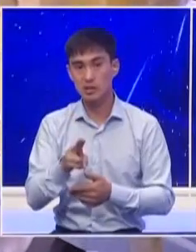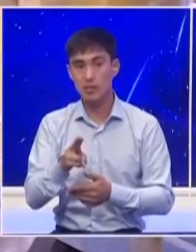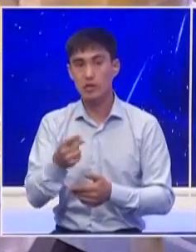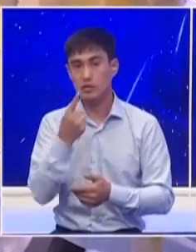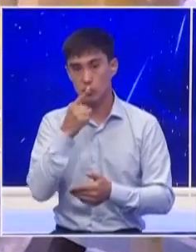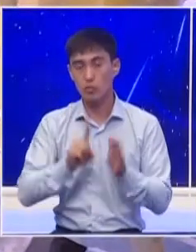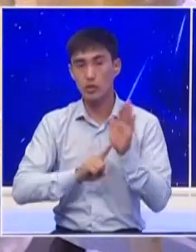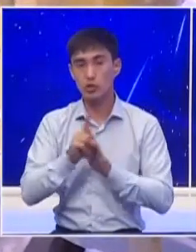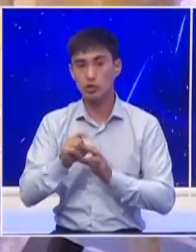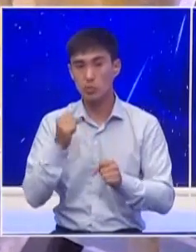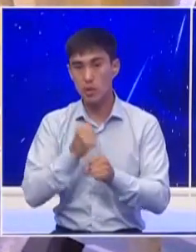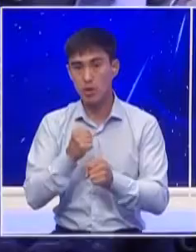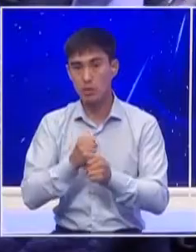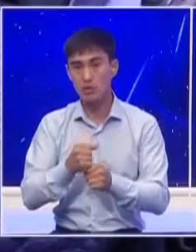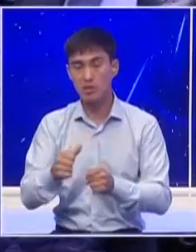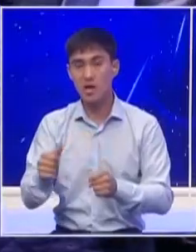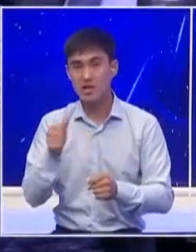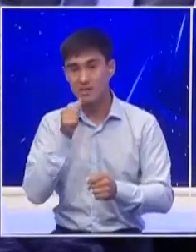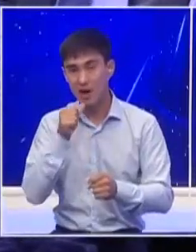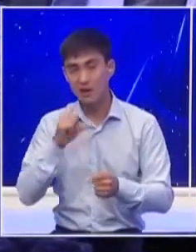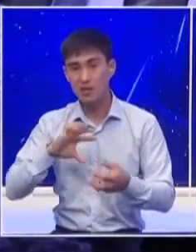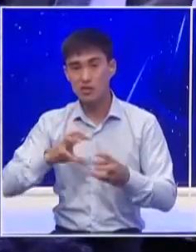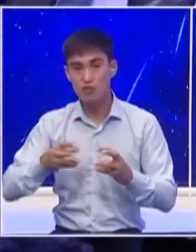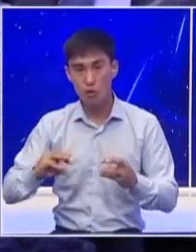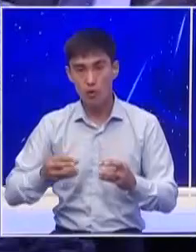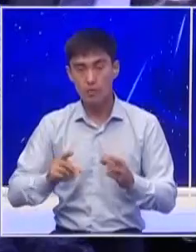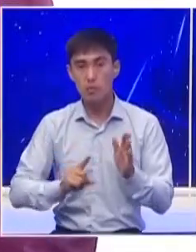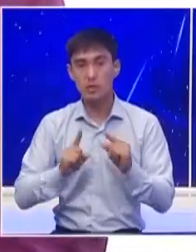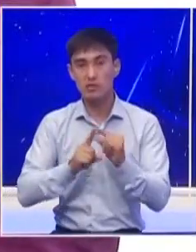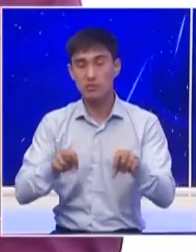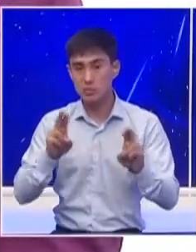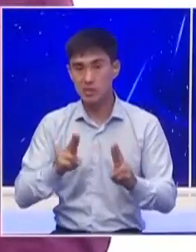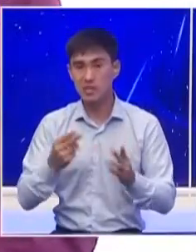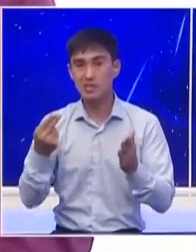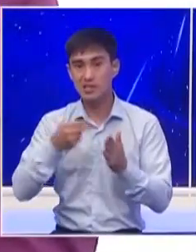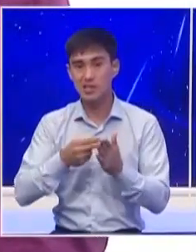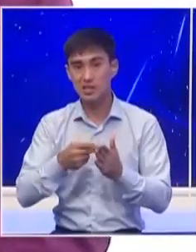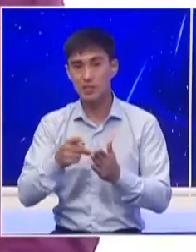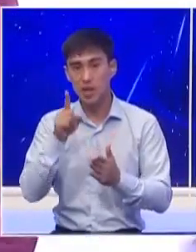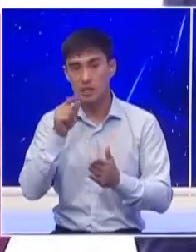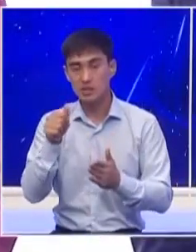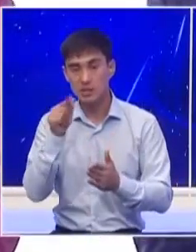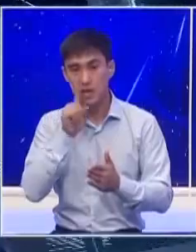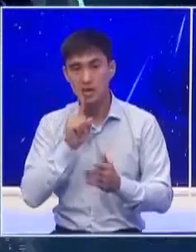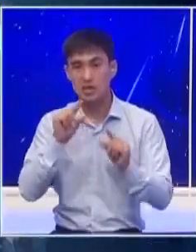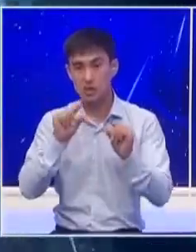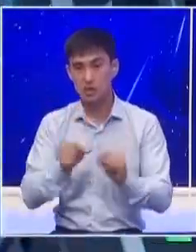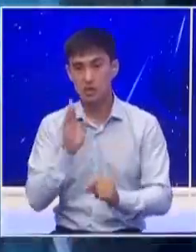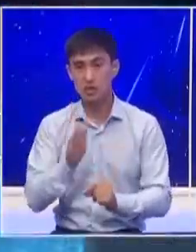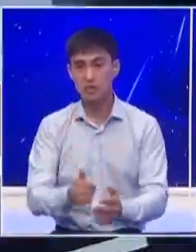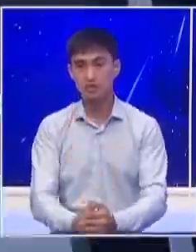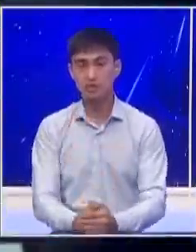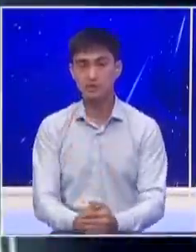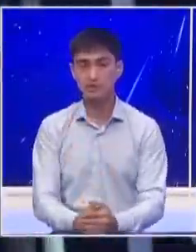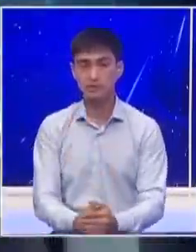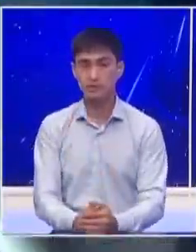совсем скоро начнется переработка сахарной свеклы. И уже после этого, по словам специалистов, цены на сладкий продукт могут снизиться. Надежда